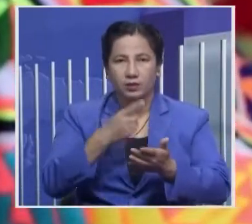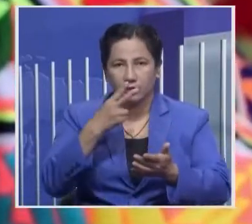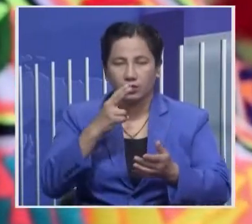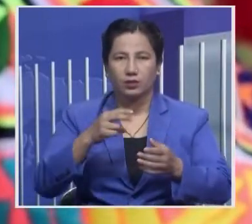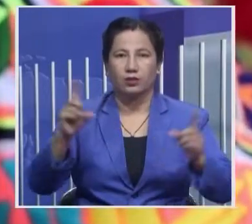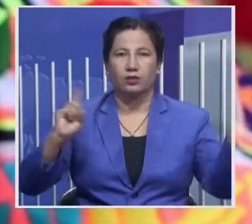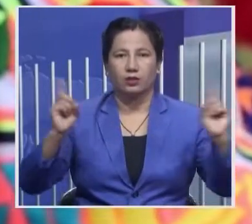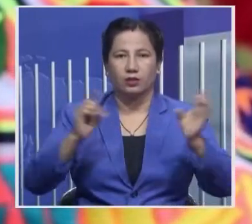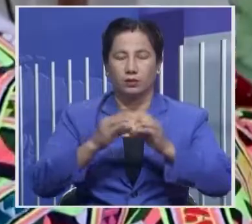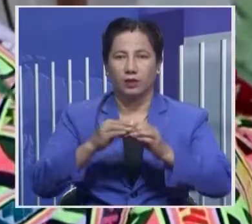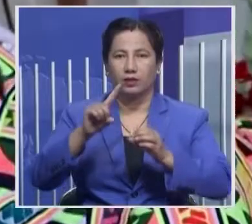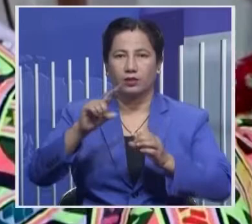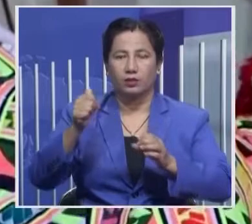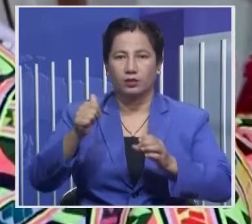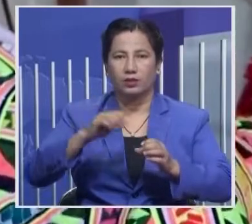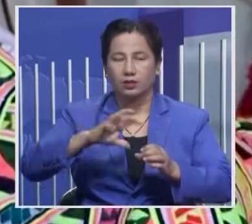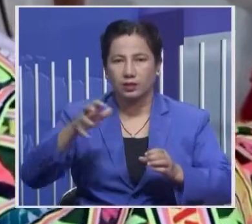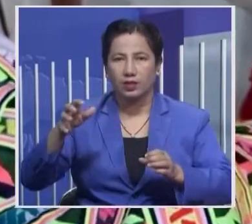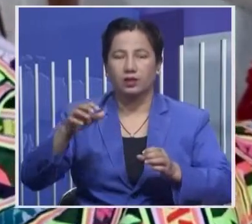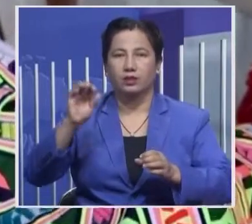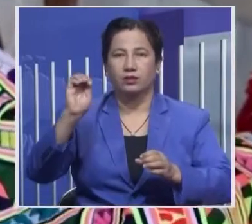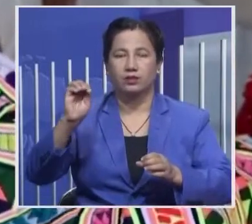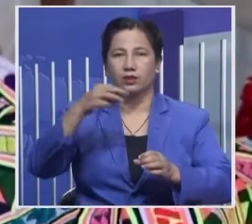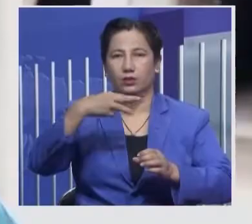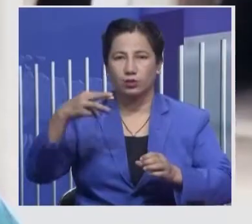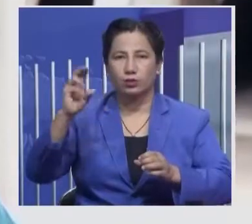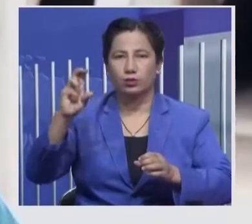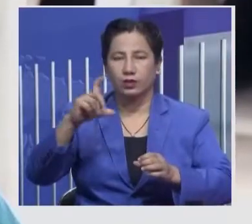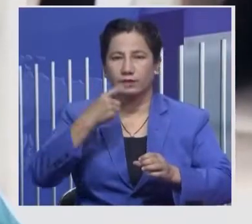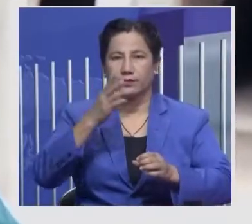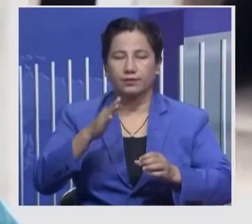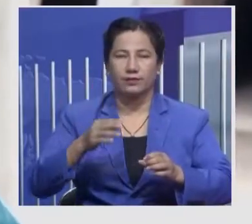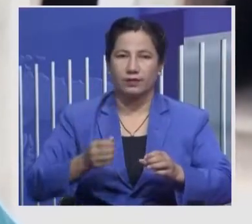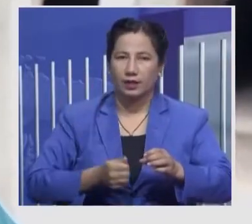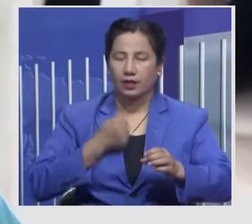भीमदत्त नगरपालिका सोह्रकी स्थानीय सुदामा राणा बताउनुहुन्छ।